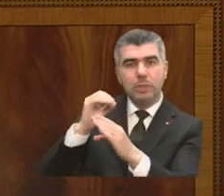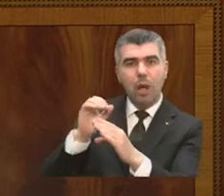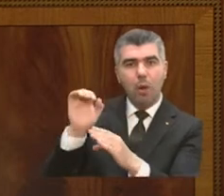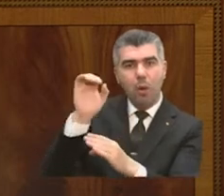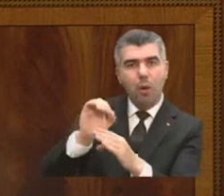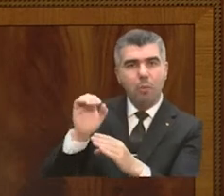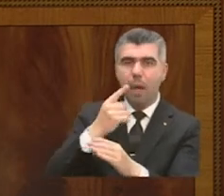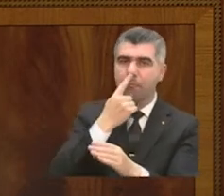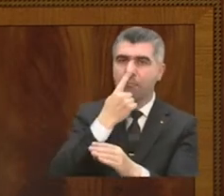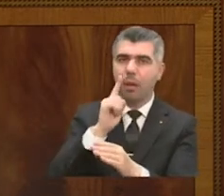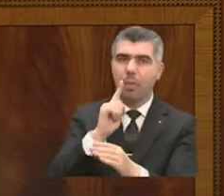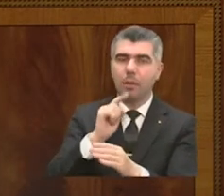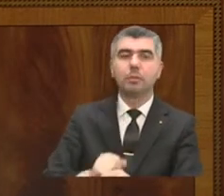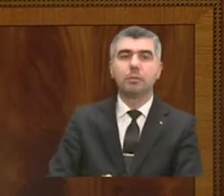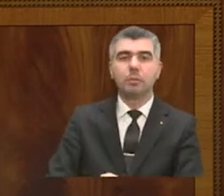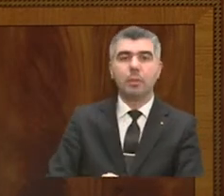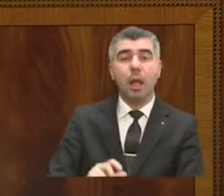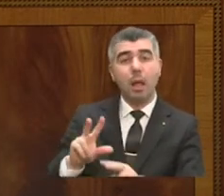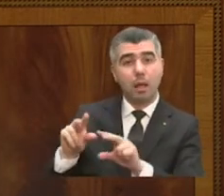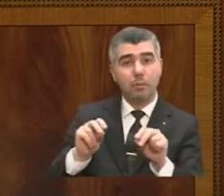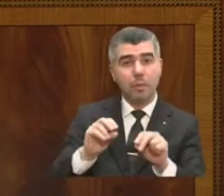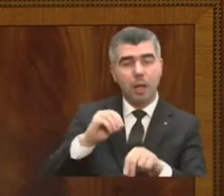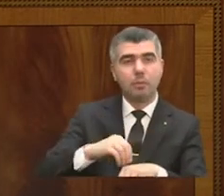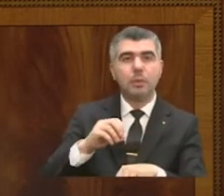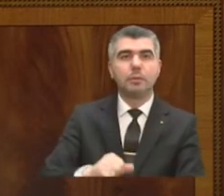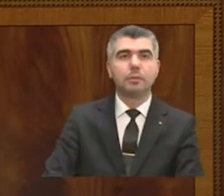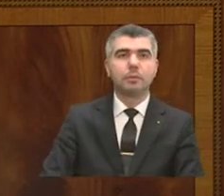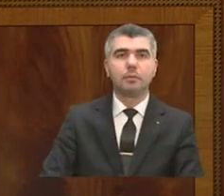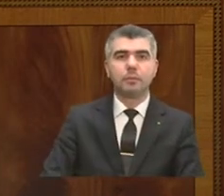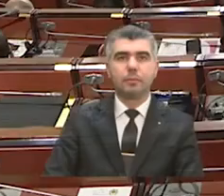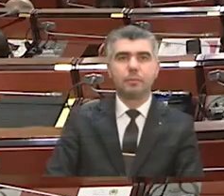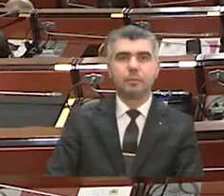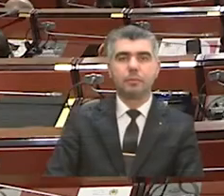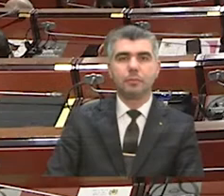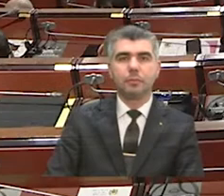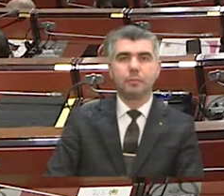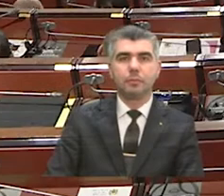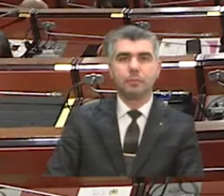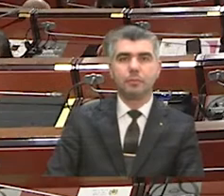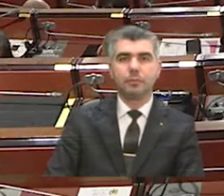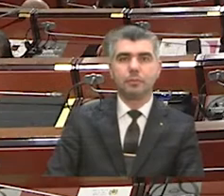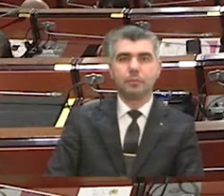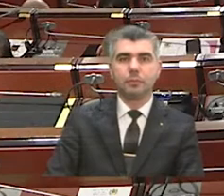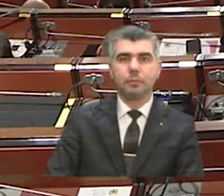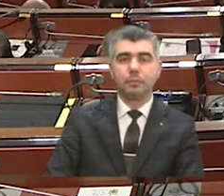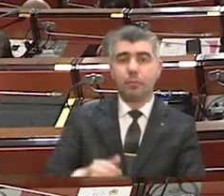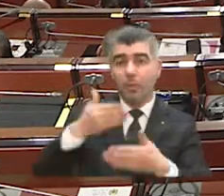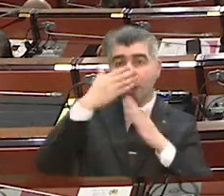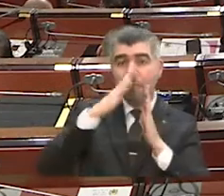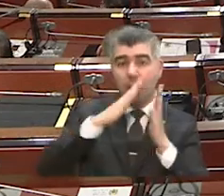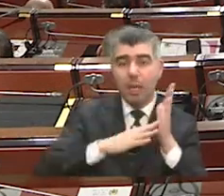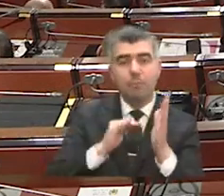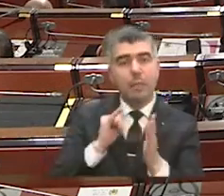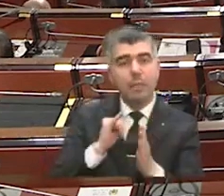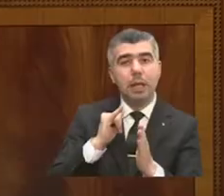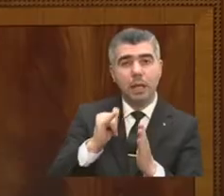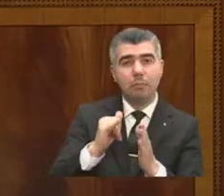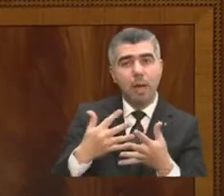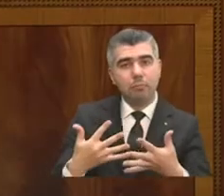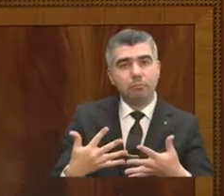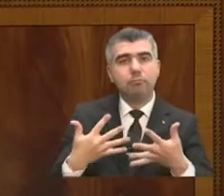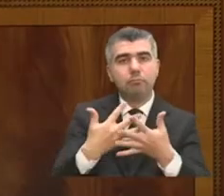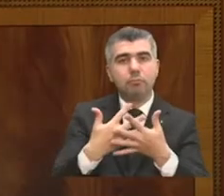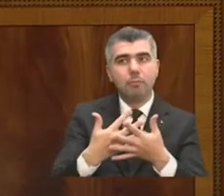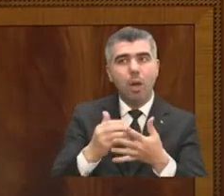que dénoncer. C'est les leçons que les uns et les autres essayent de donner. Le Maroc, bien